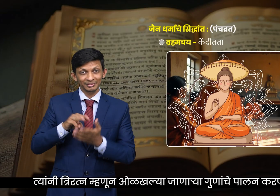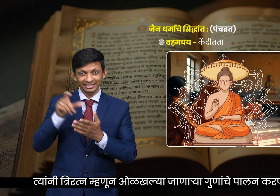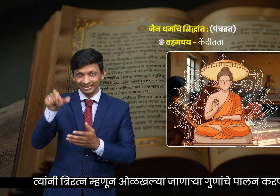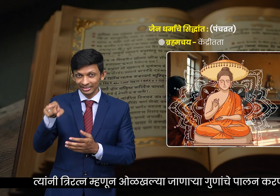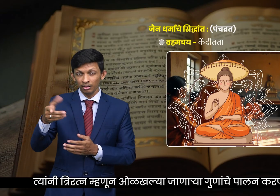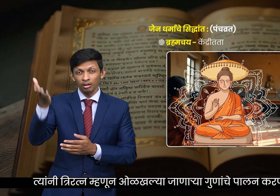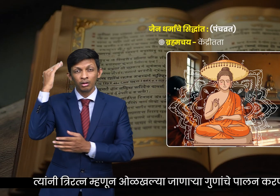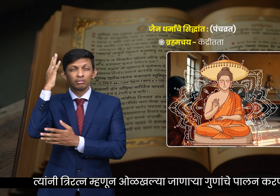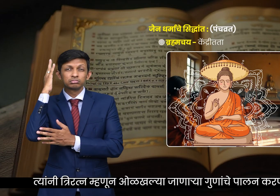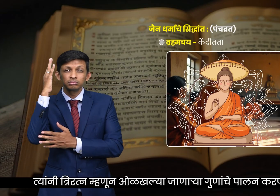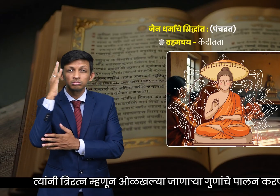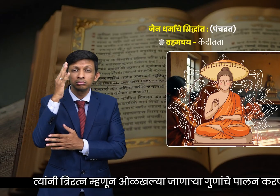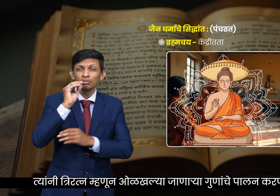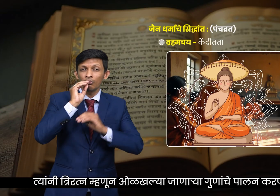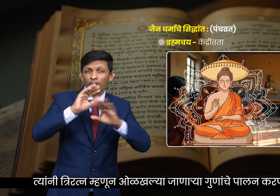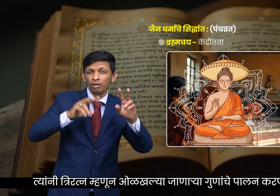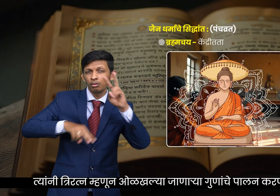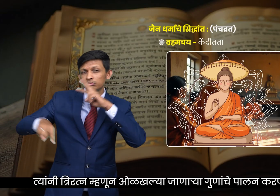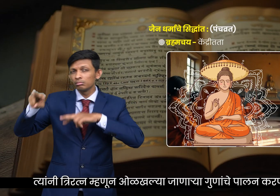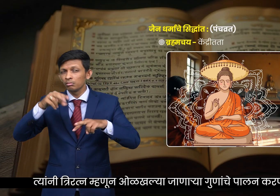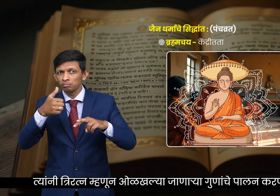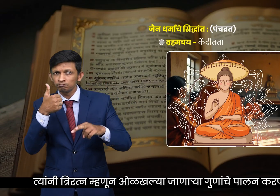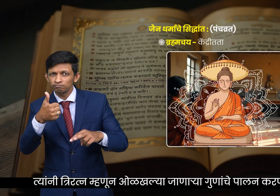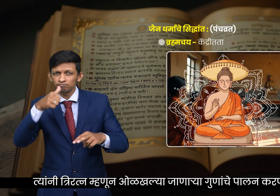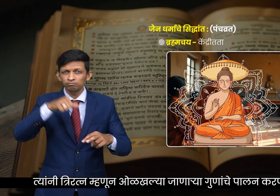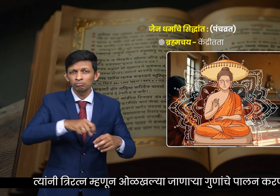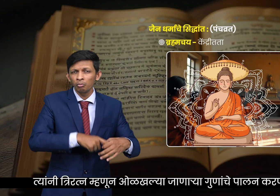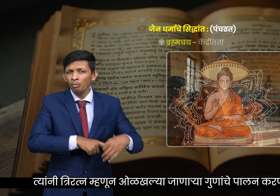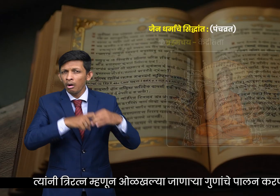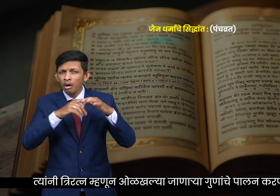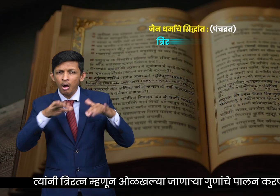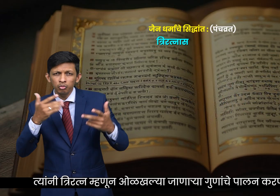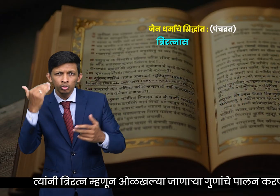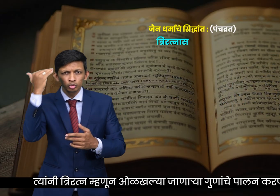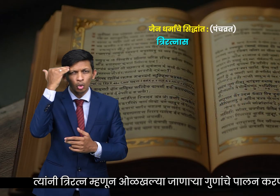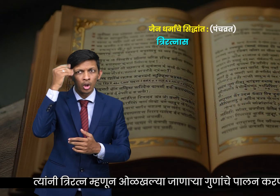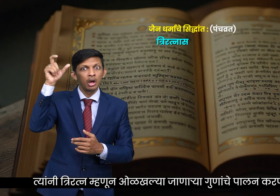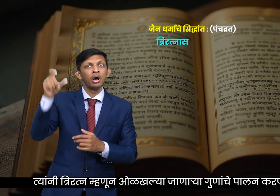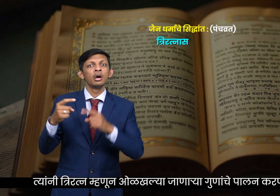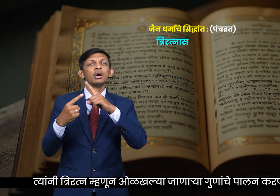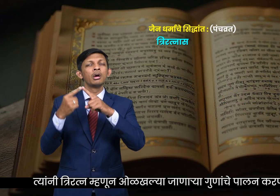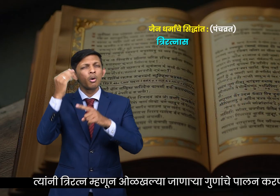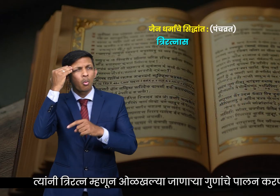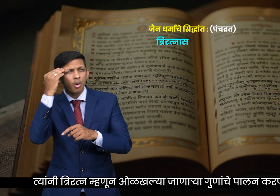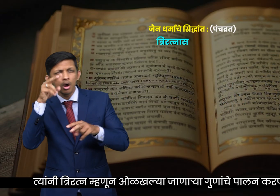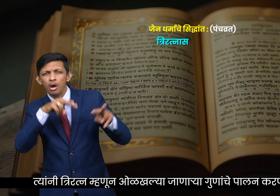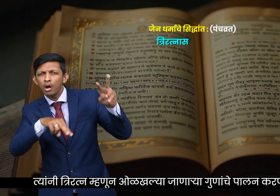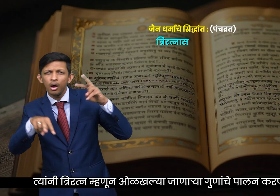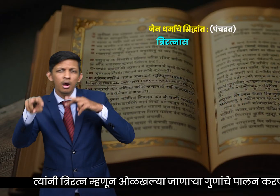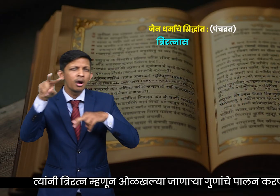त्यांनी त्रिरत्न म्हणून ओळखल्या जाणाऱ्या गुणांचे पालन करण्याचे मार्ग सांगितले.